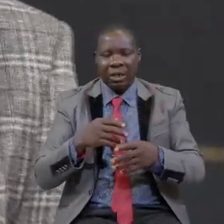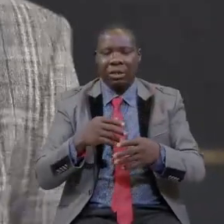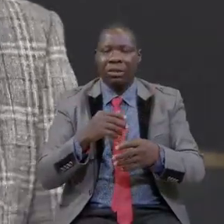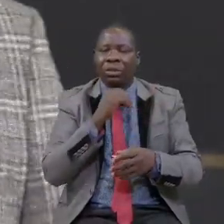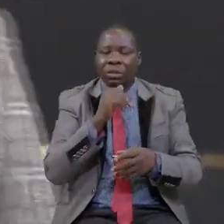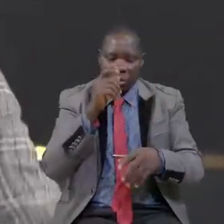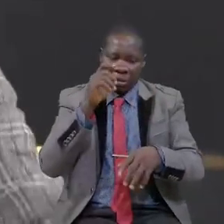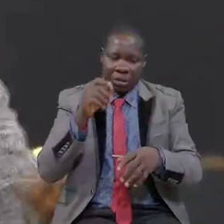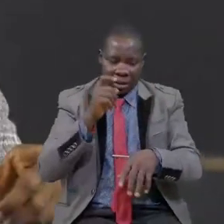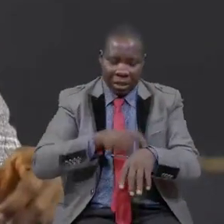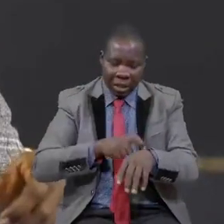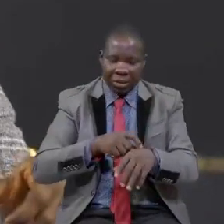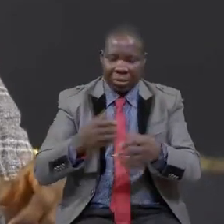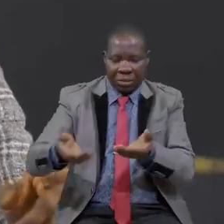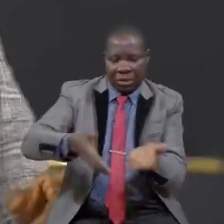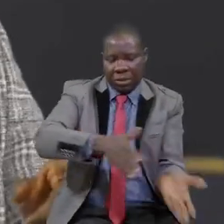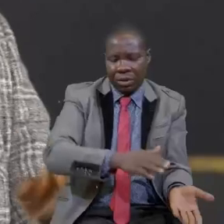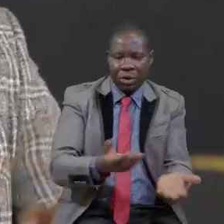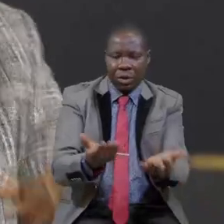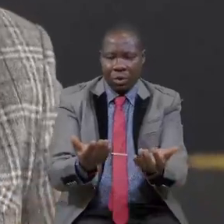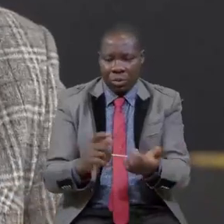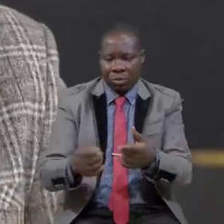prématurée te parviendra,